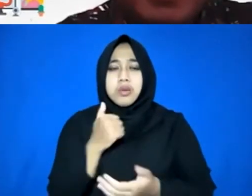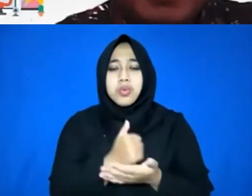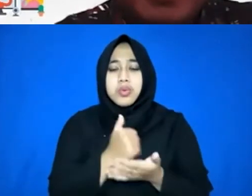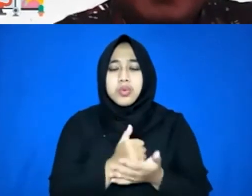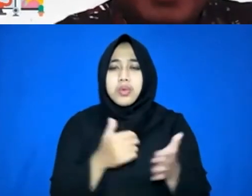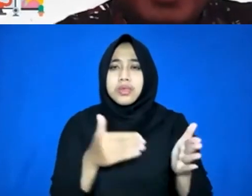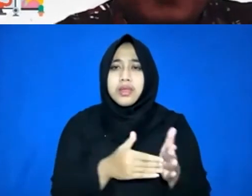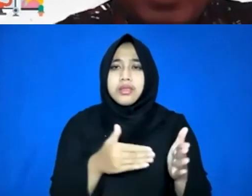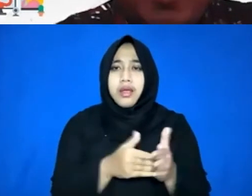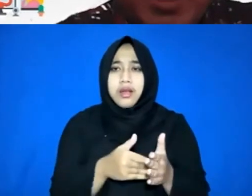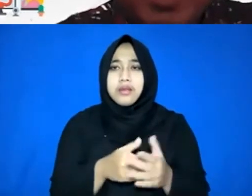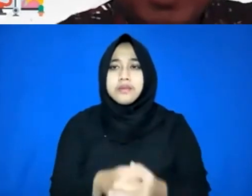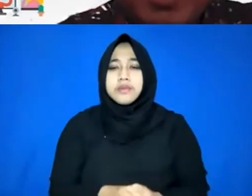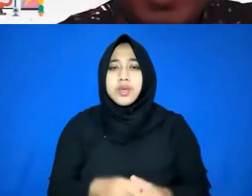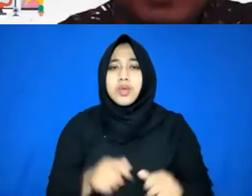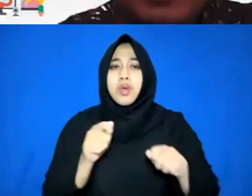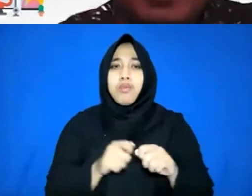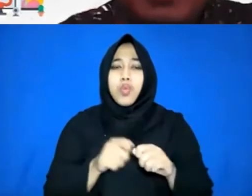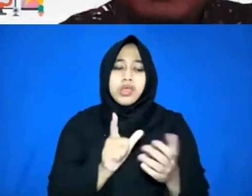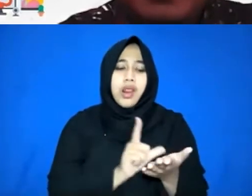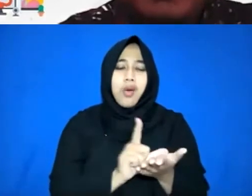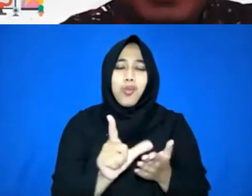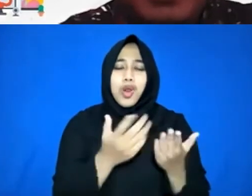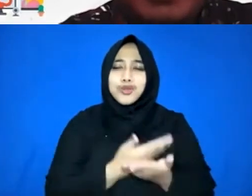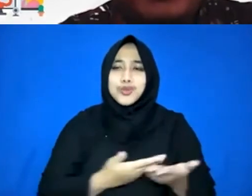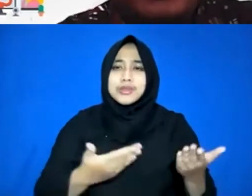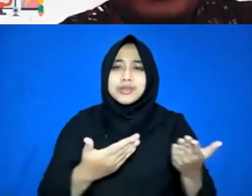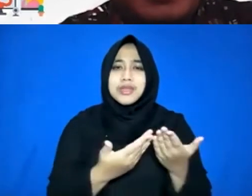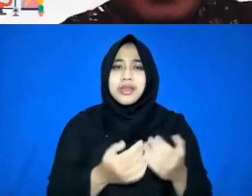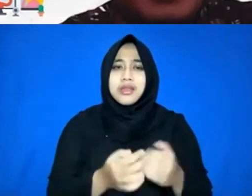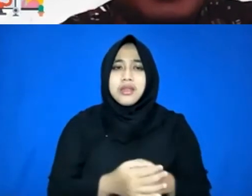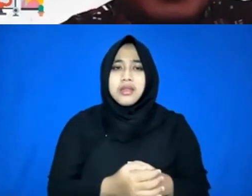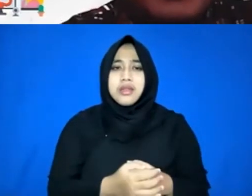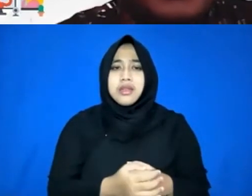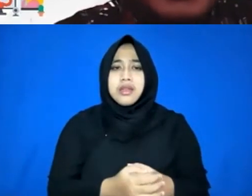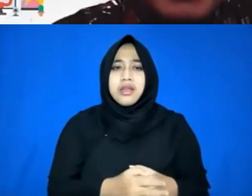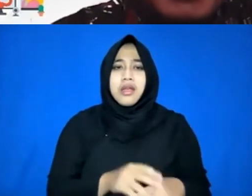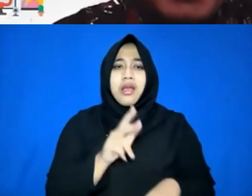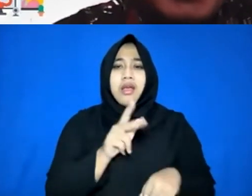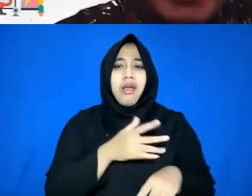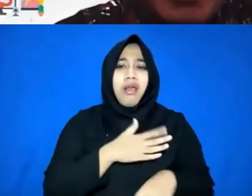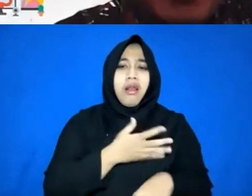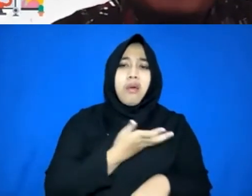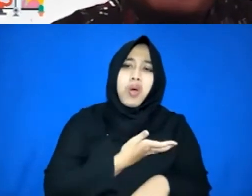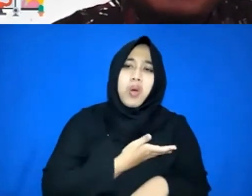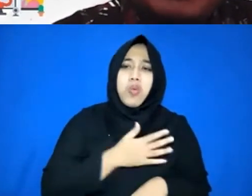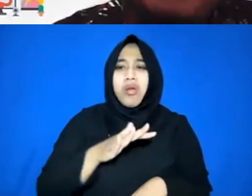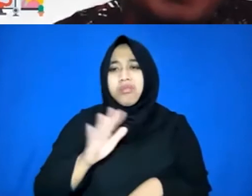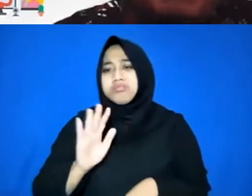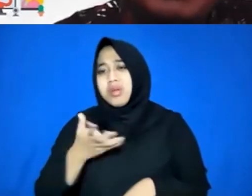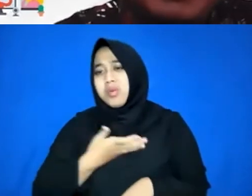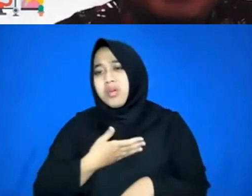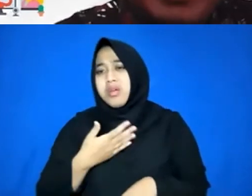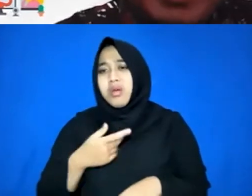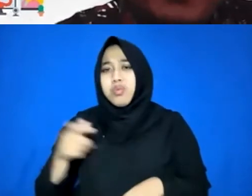tantangan. Buat laporan itu ya, laporan sosial itu kadang walaya mutu, walaya ya itu. Kadang-kadang, aduh Mas, aku akan bendera